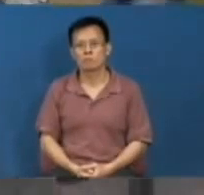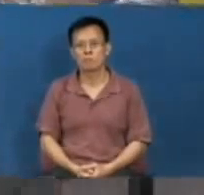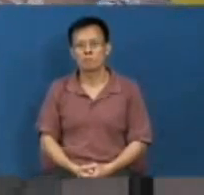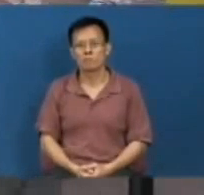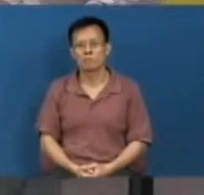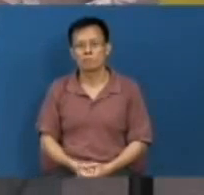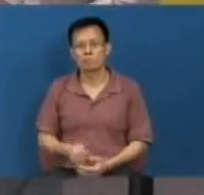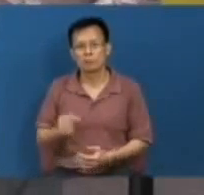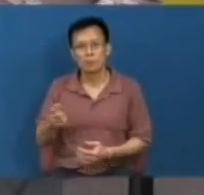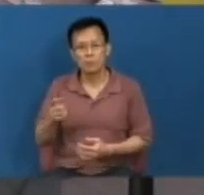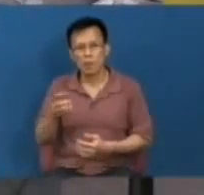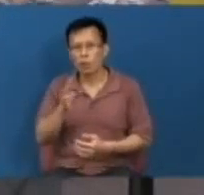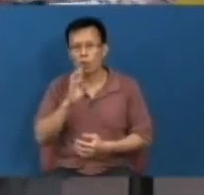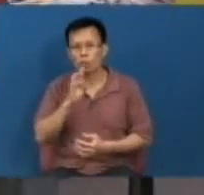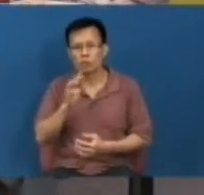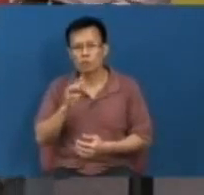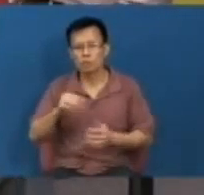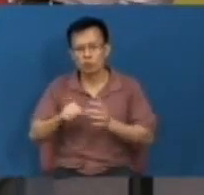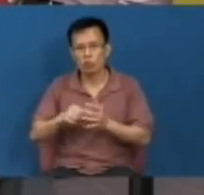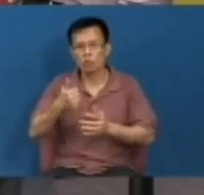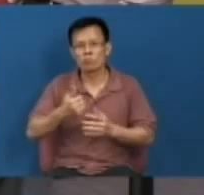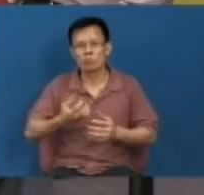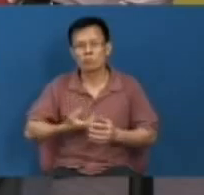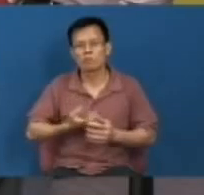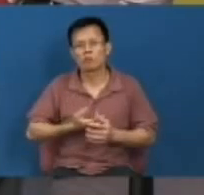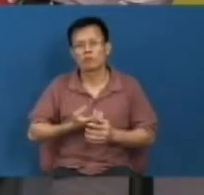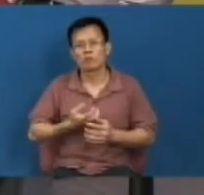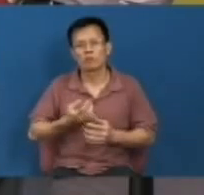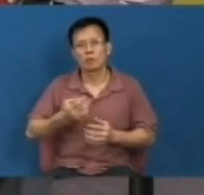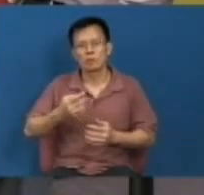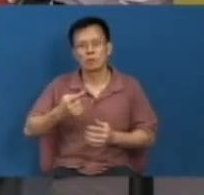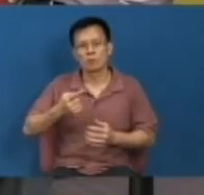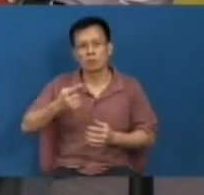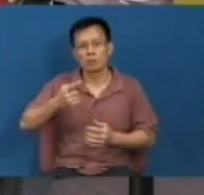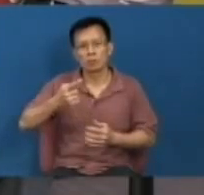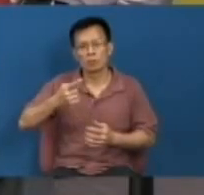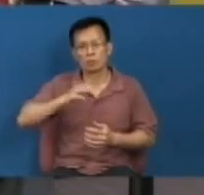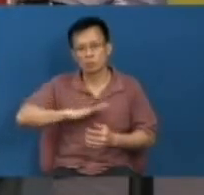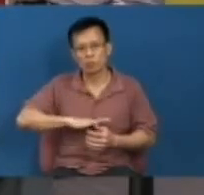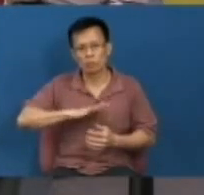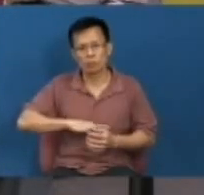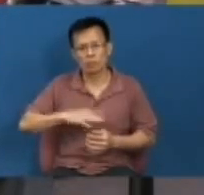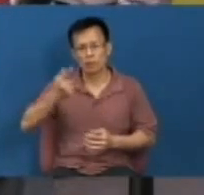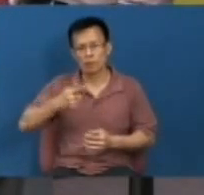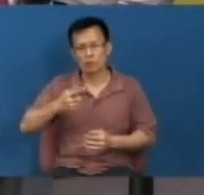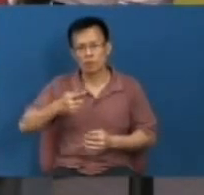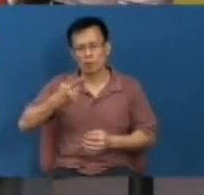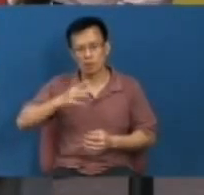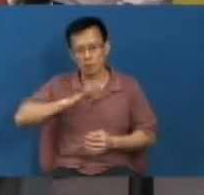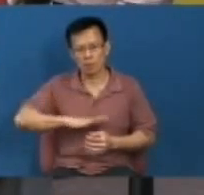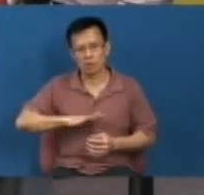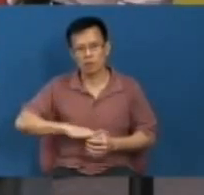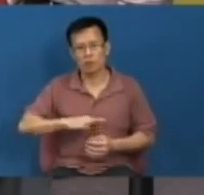杜生，你啊最好似最好火氣喎，真係。 習慣咗噶啦，因為都係同佢哋啲官員傾過。 你白眼成金啦！你真係就嚟